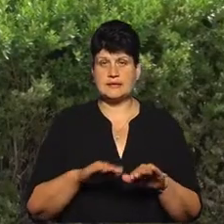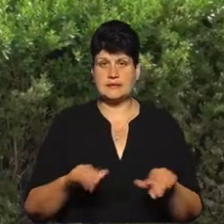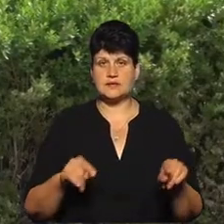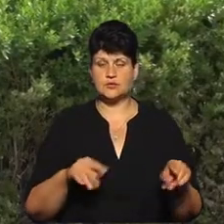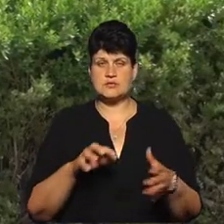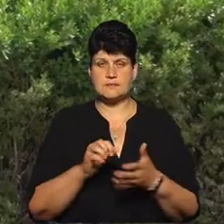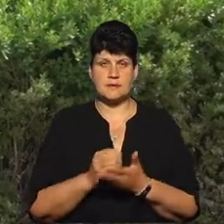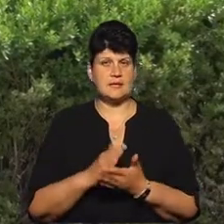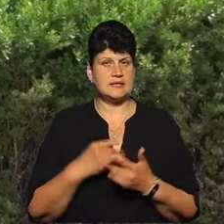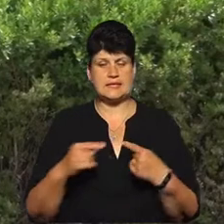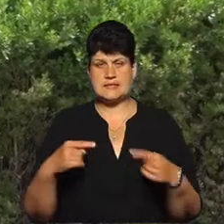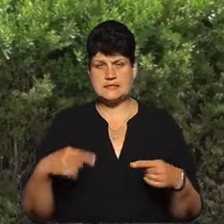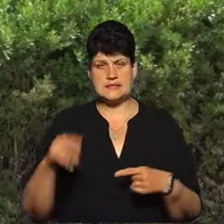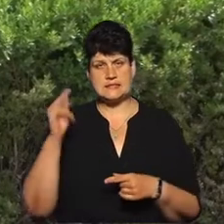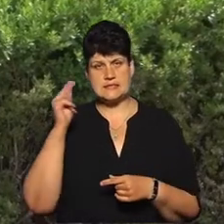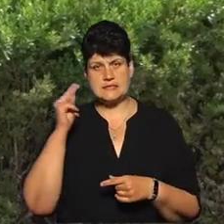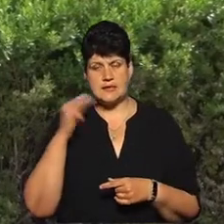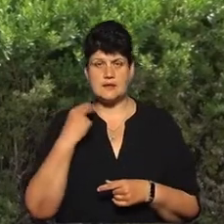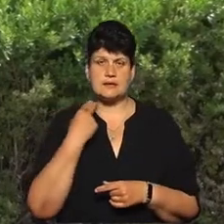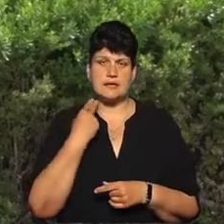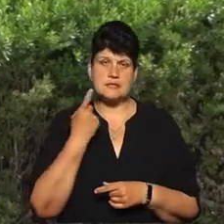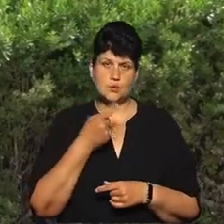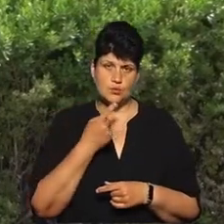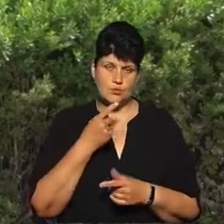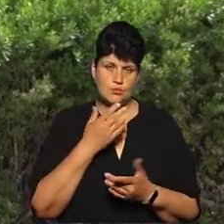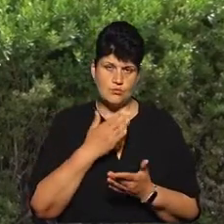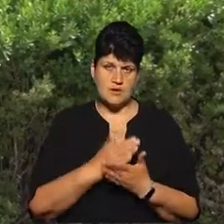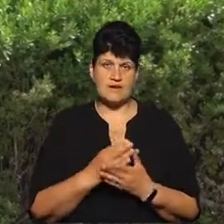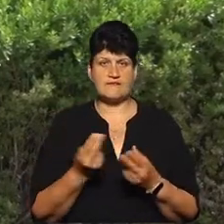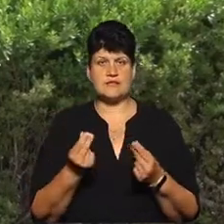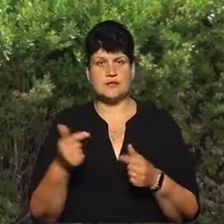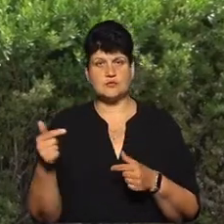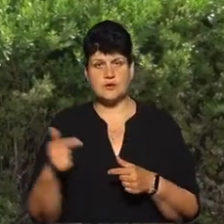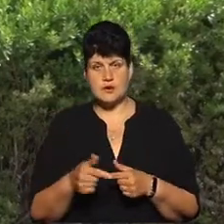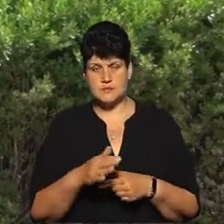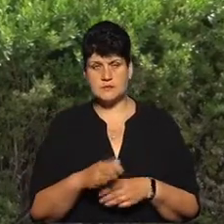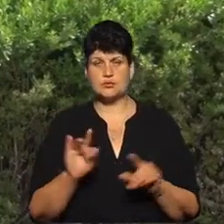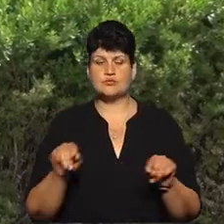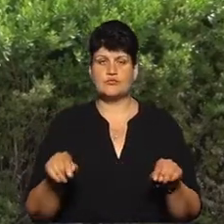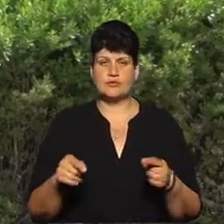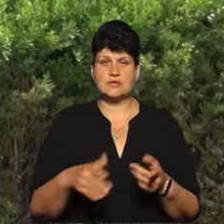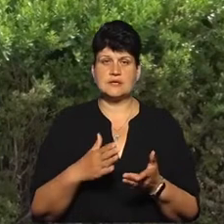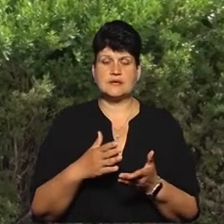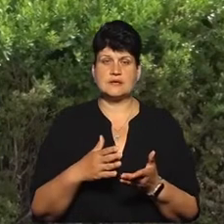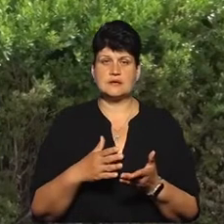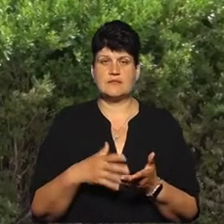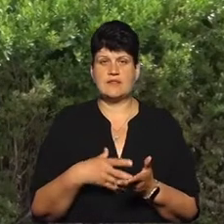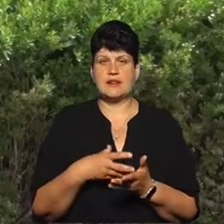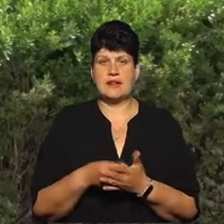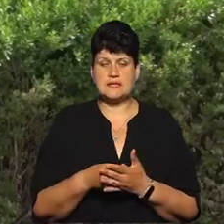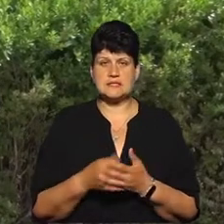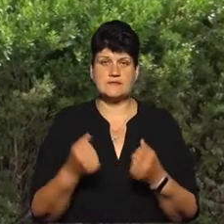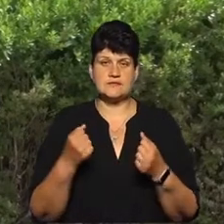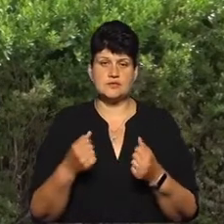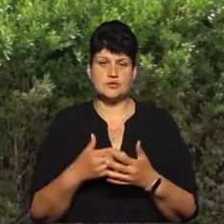мають англійську, мають фінансову грамотність, будуть створювати якісь власні фізичні штуки,